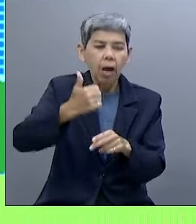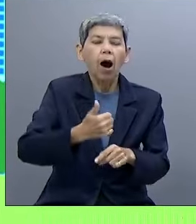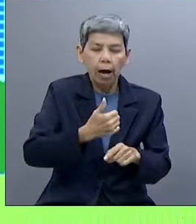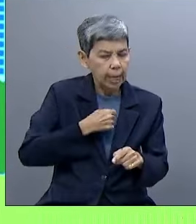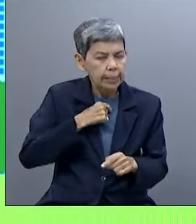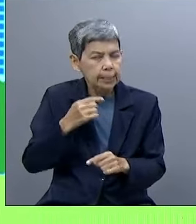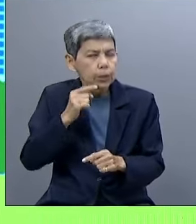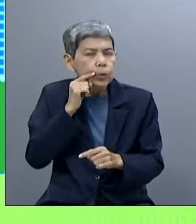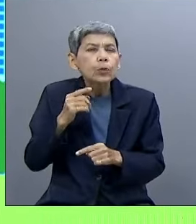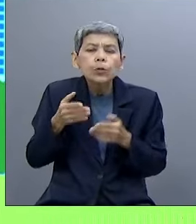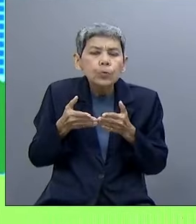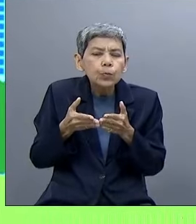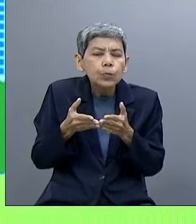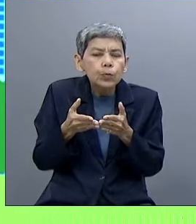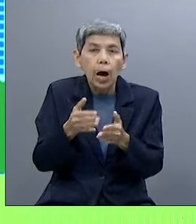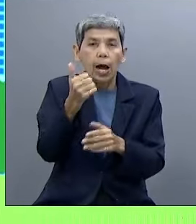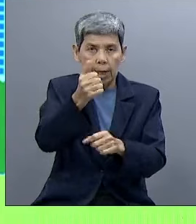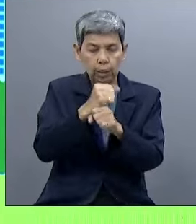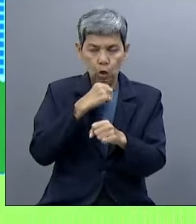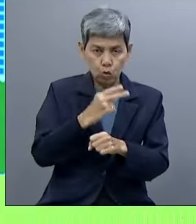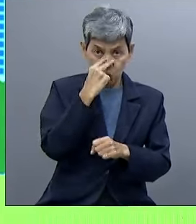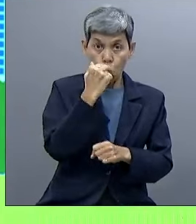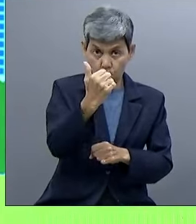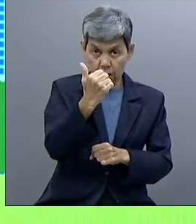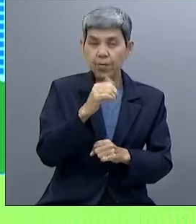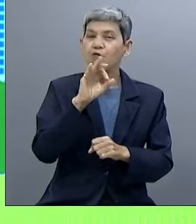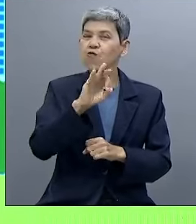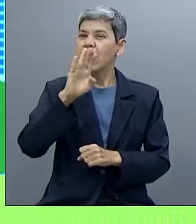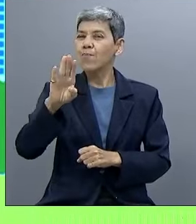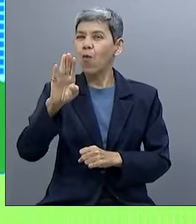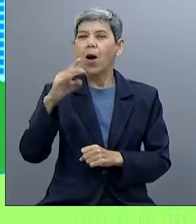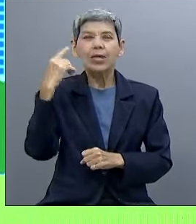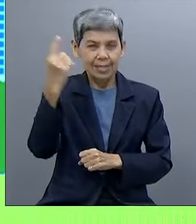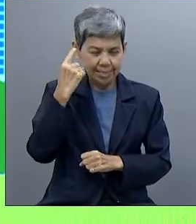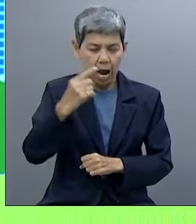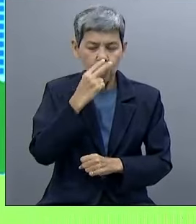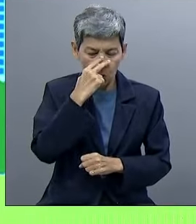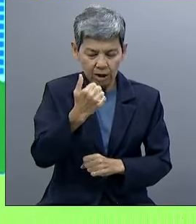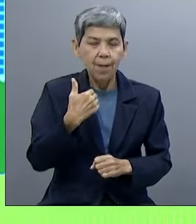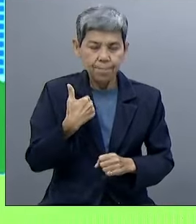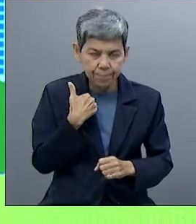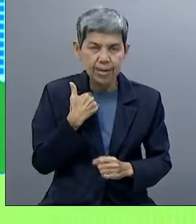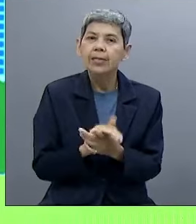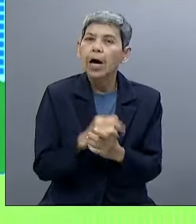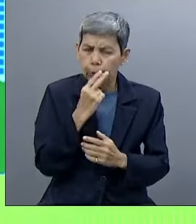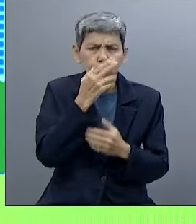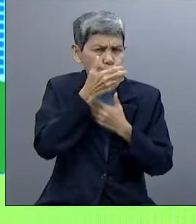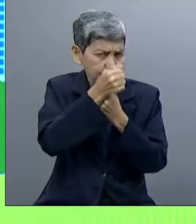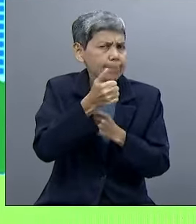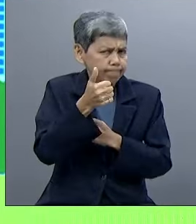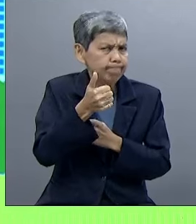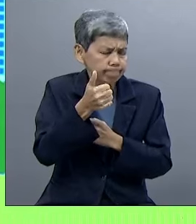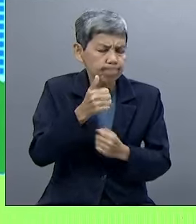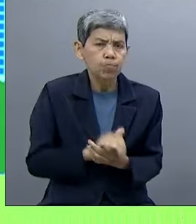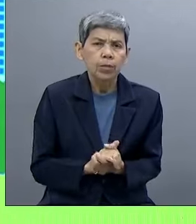ากมีเส้นทางท่องเที่ยวใหม่ๆก็สามารถเข้าไปดูได้ที่แฟนเพจ Facebook ไปปึกเป้านะคะก็เป็นอีกหนึ่งสิ่งที่น่าสนใจเช่นเดียวกัน